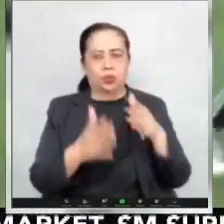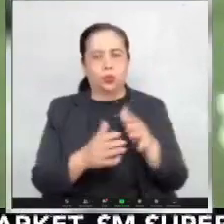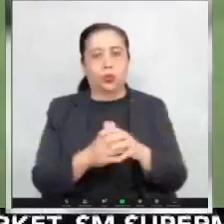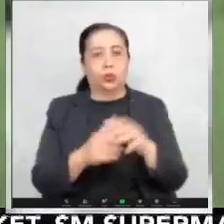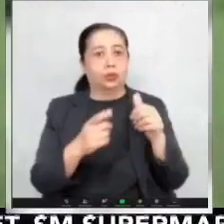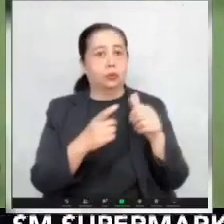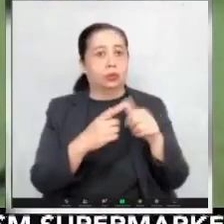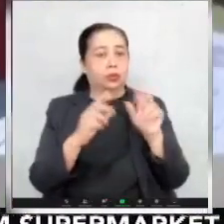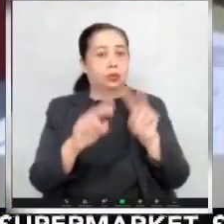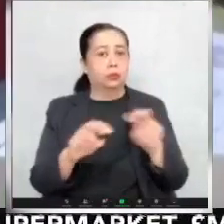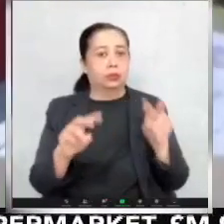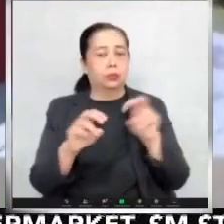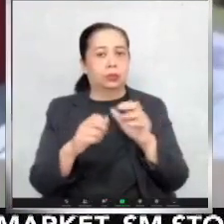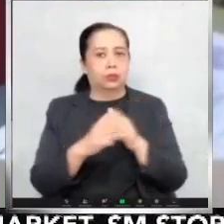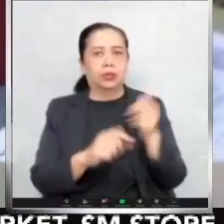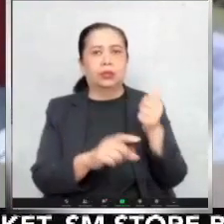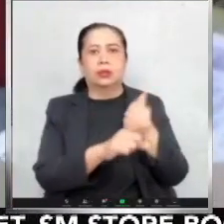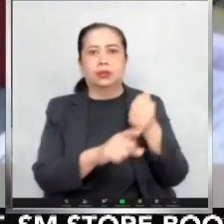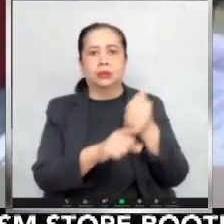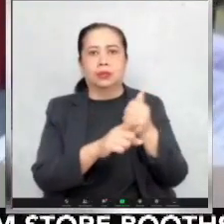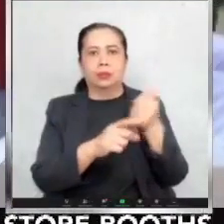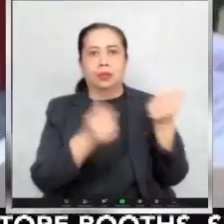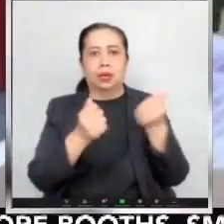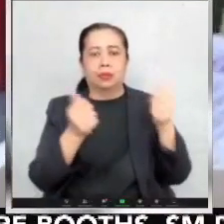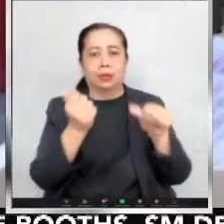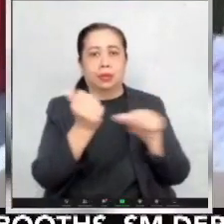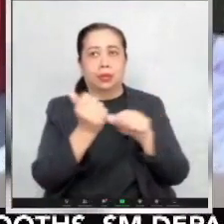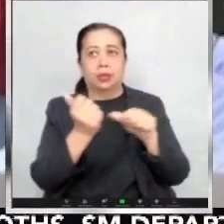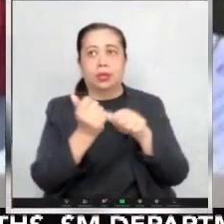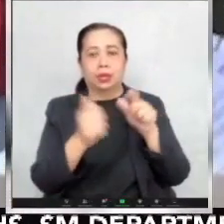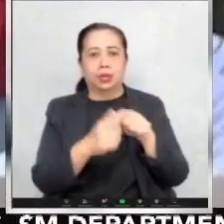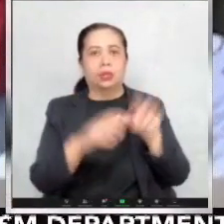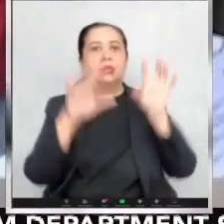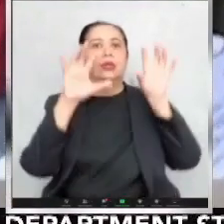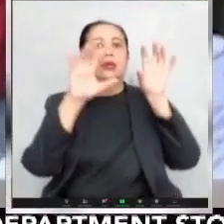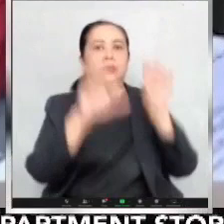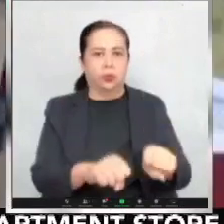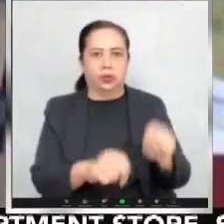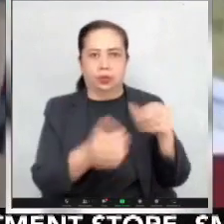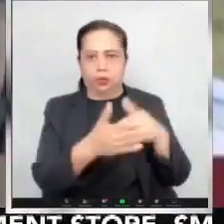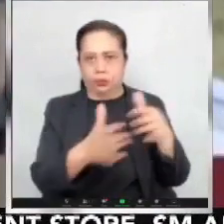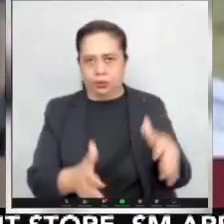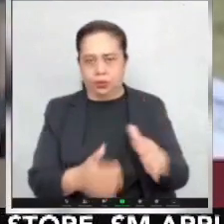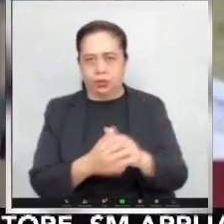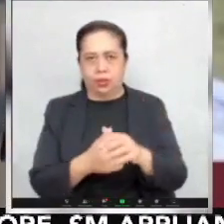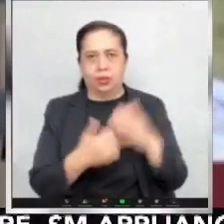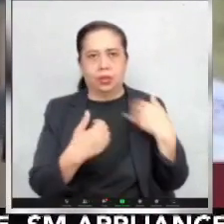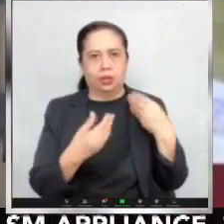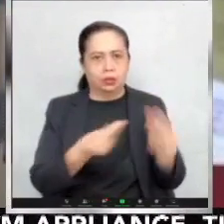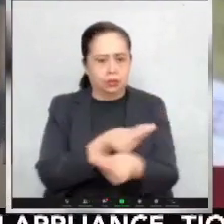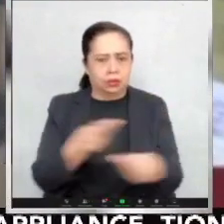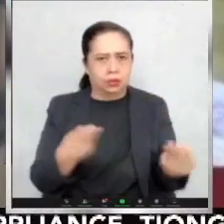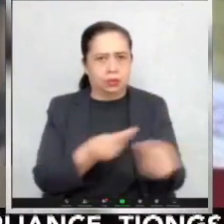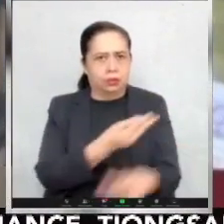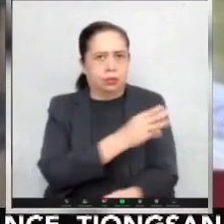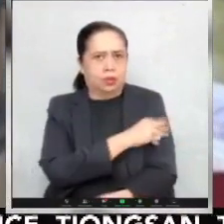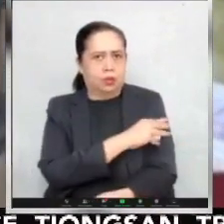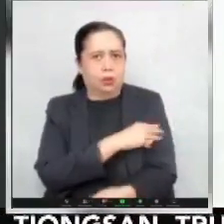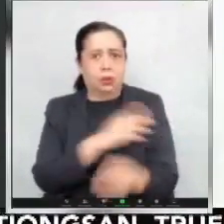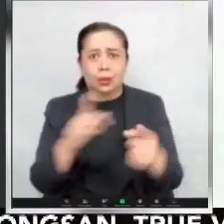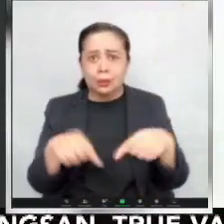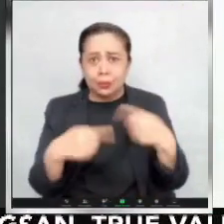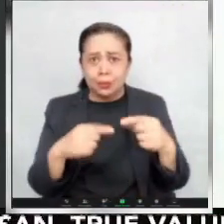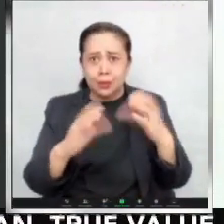investigasyon, mismong ang admin aide ng paaralan na nakahuli sa mga estudyante na nagbibigayan ng marijuana habang nasa loob ng